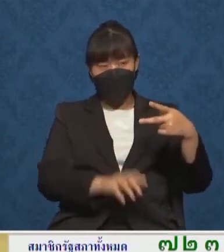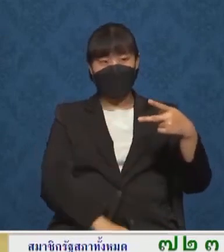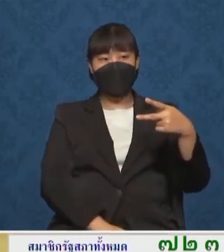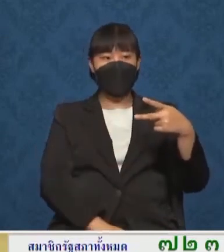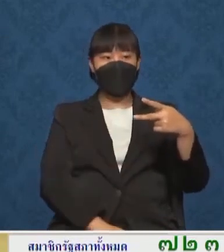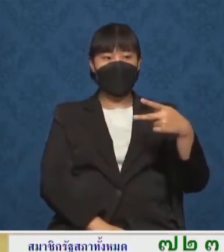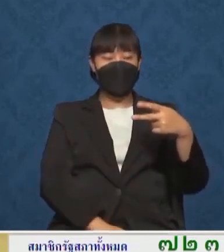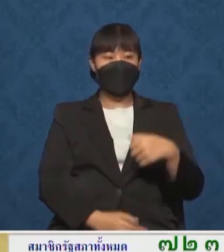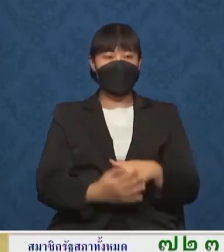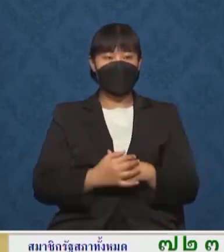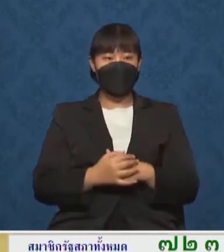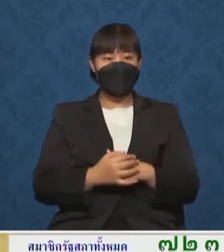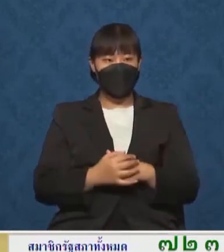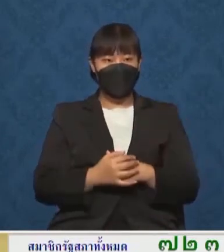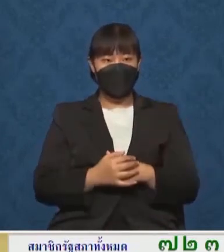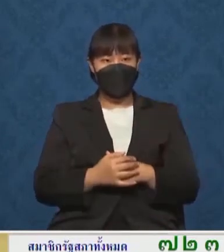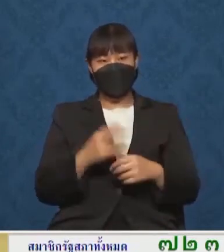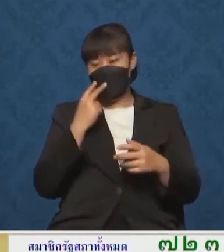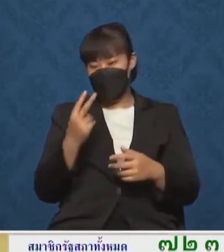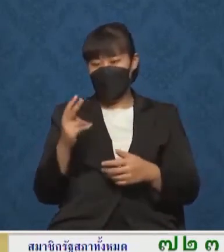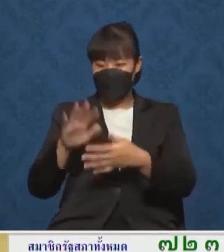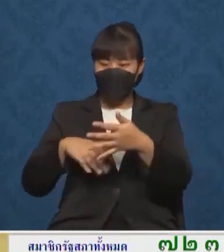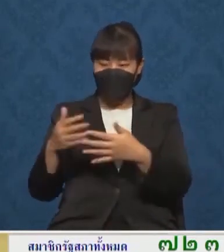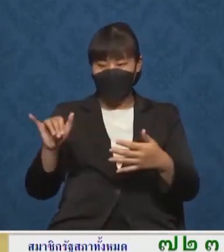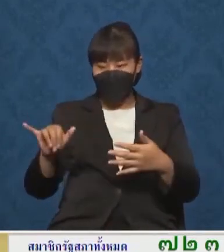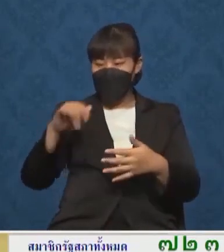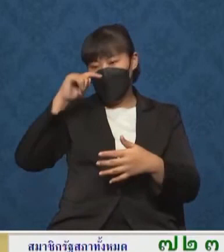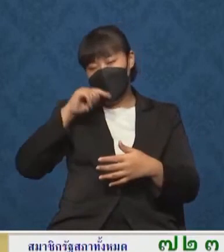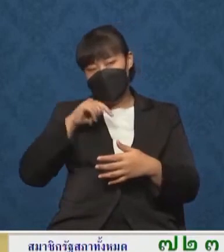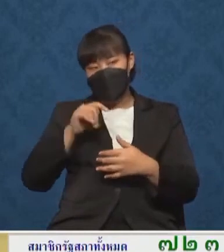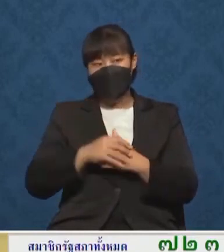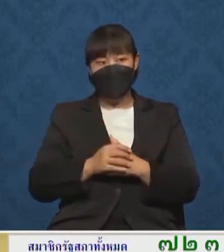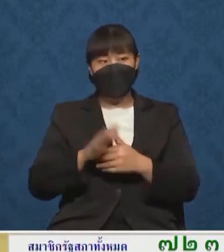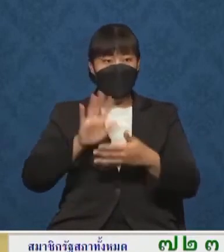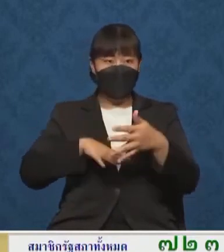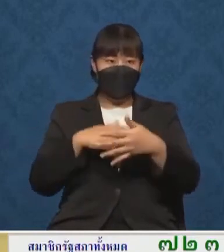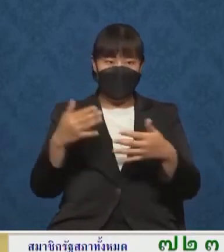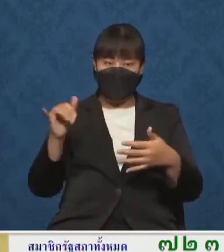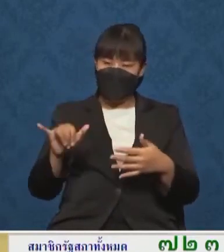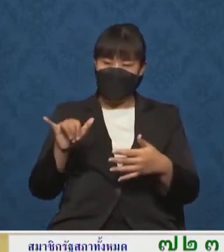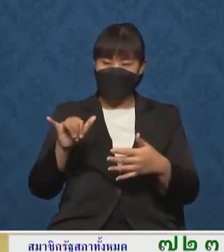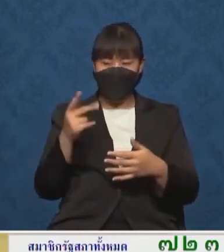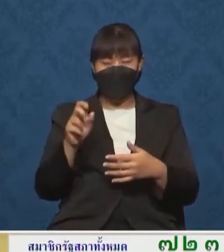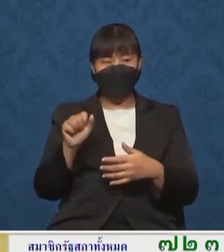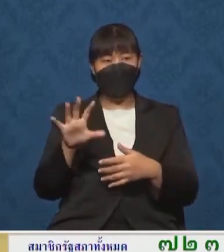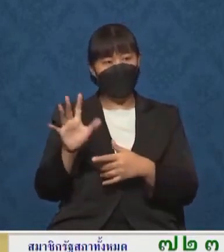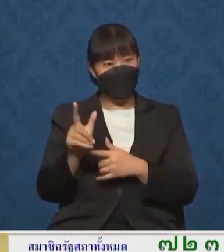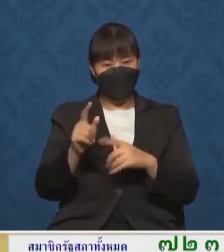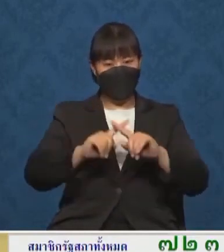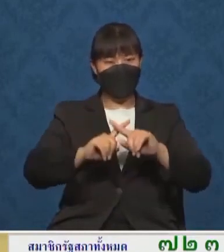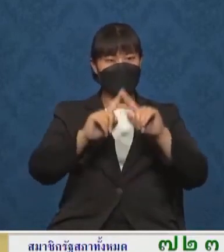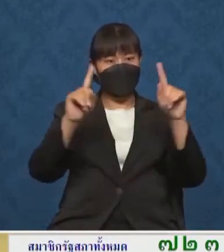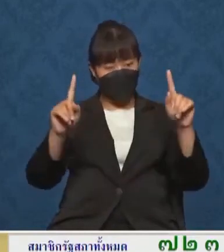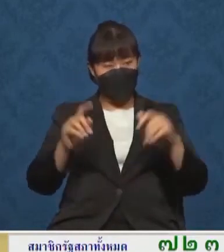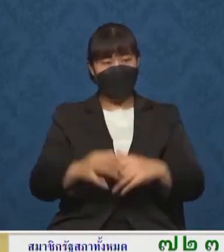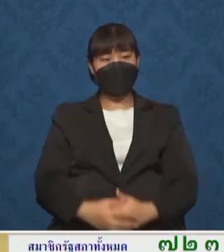ไอร์แลนด์ก็ดีเนี่ยจะพบว่าพอมาดูแผนยุทธศาสตร์ชาติของไทยหรือแผนยุทธศาสตร์ชาติของคสช.นั้นมีความแตกต่างจากทั้ง3ประเด็นที่ผมได้พูด